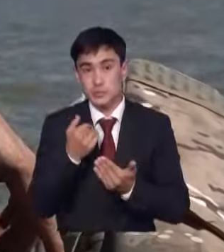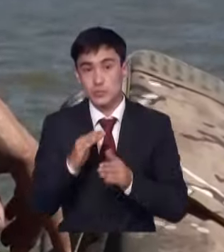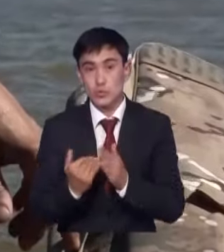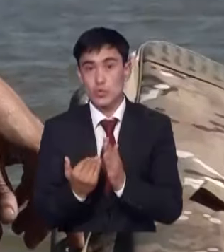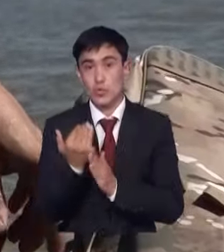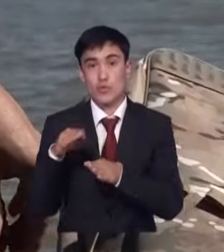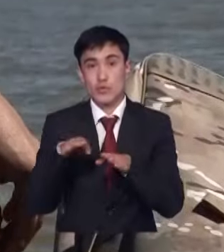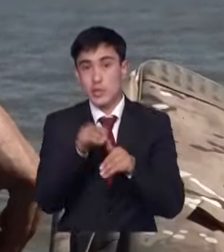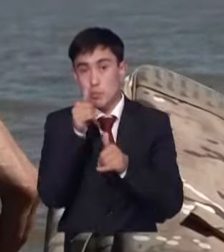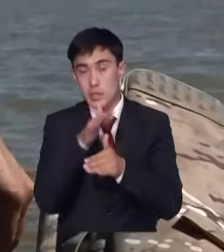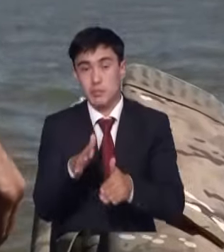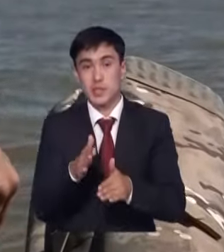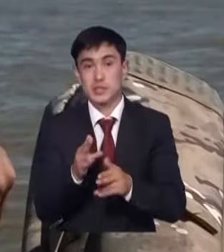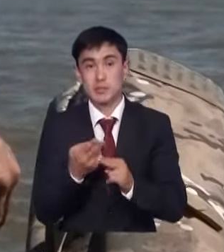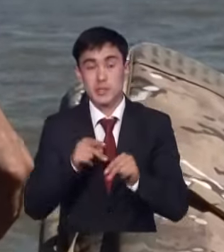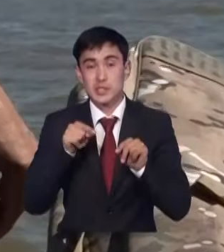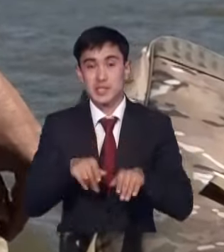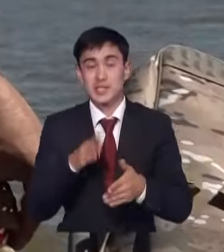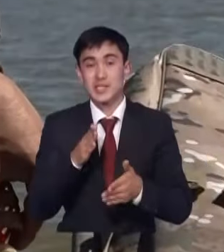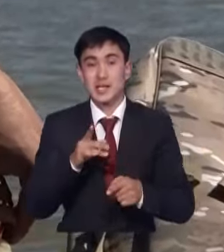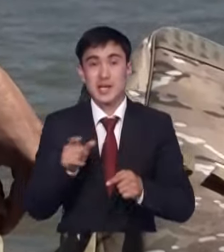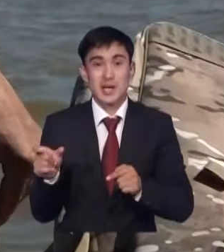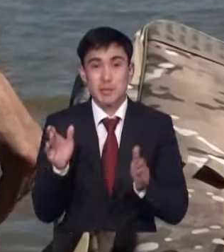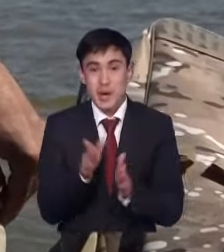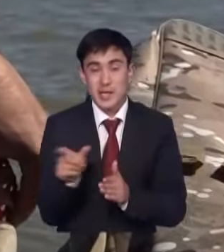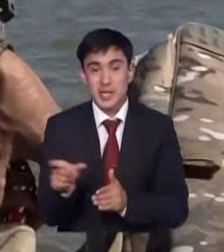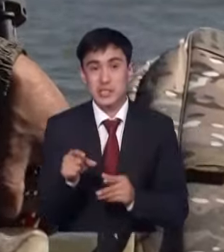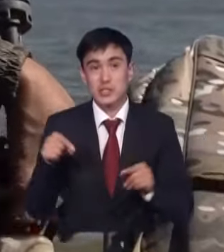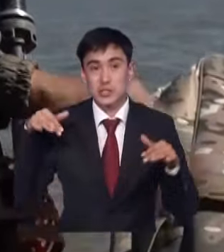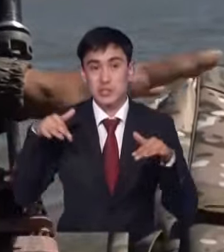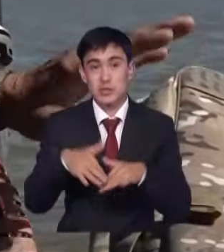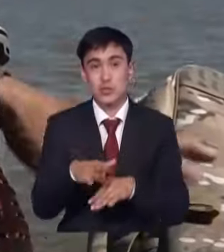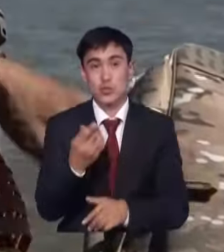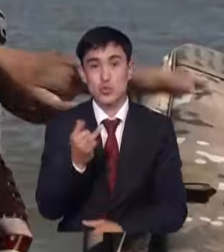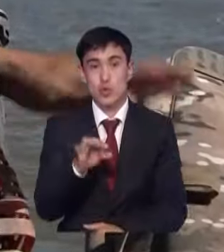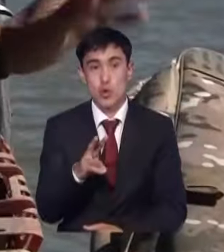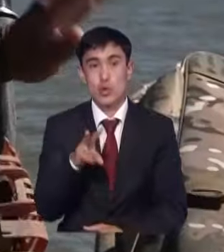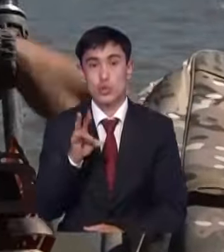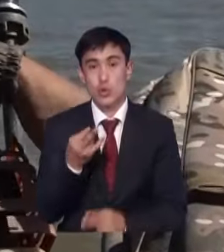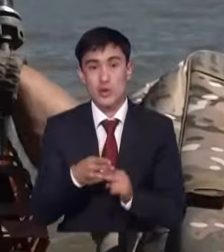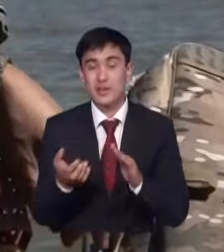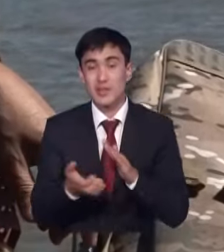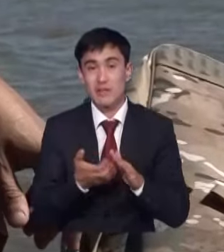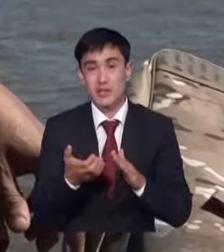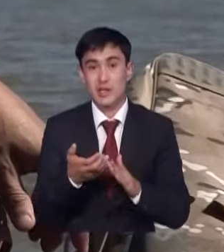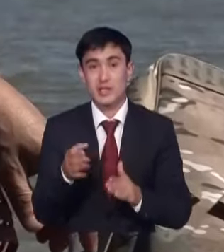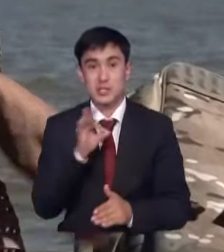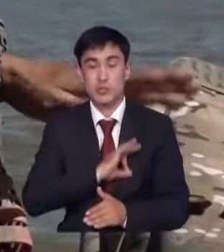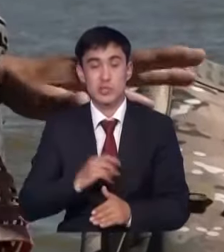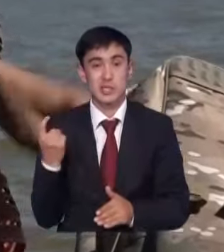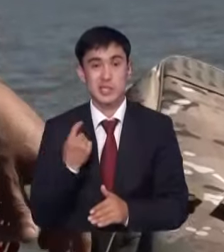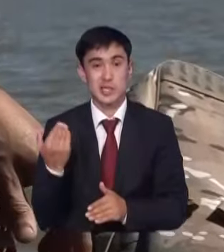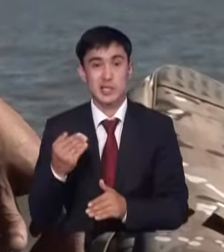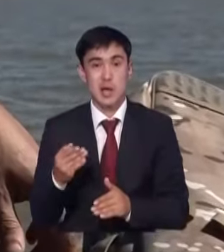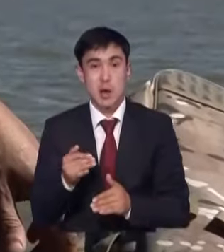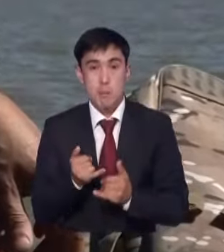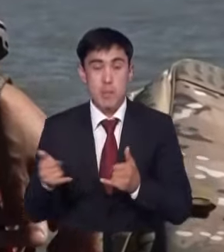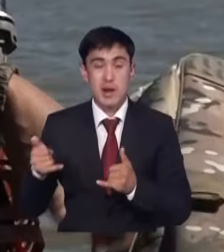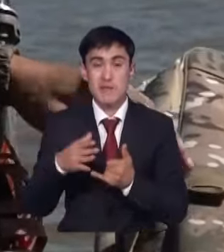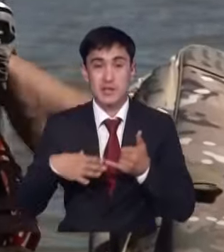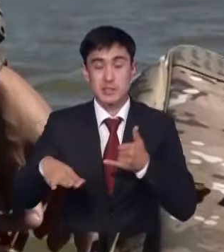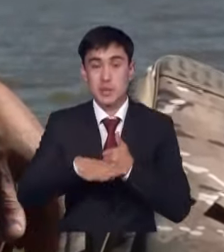поднимается до положенной отметки. Здесь есть небольшие речки, которые тоже стекают в озеро Ушколь. Однако их используют крестьяне для полива пахотных земель.